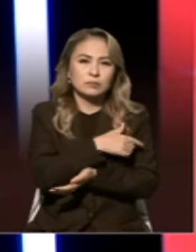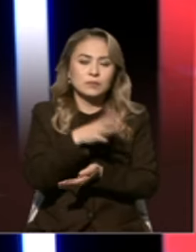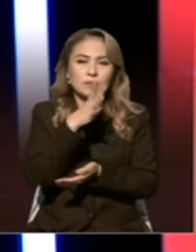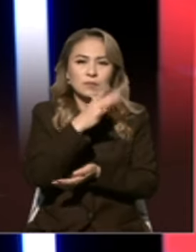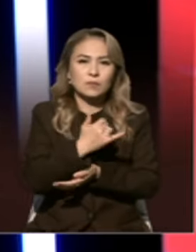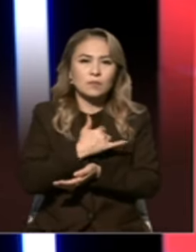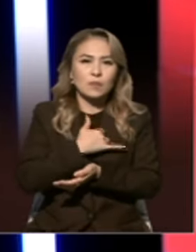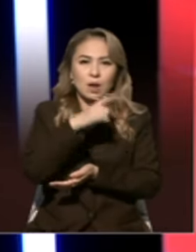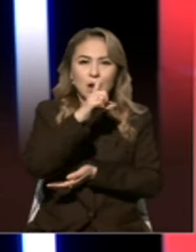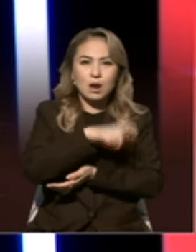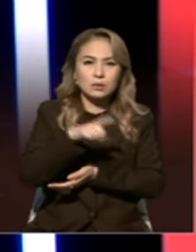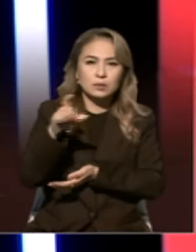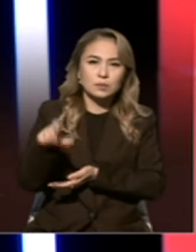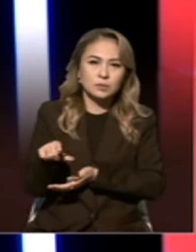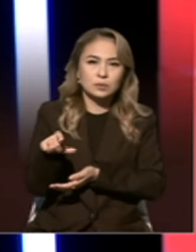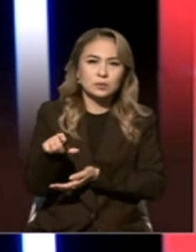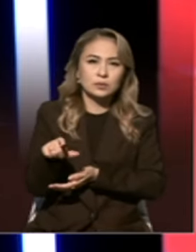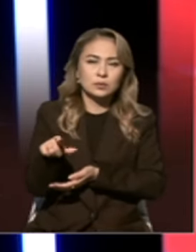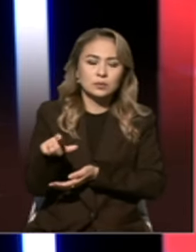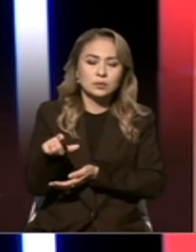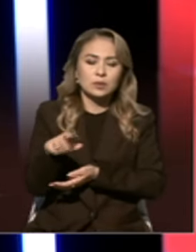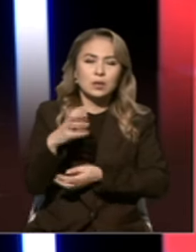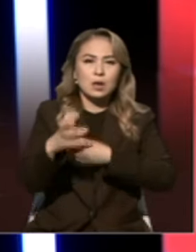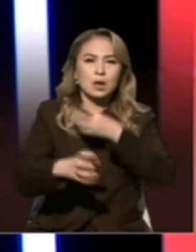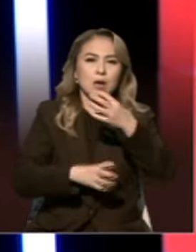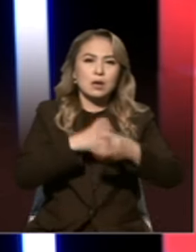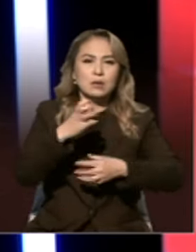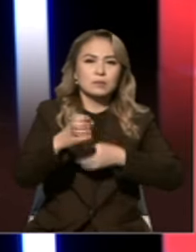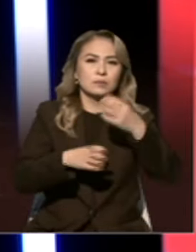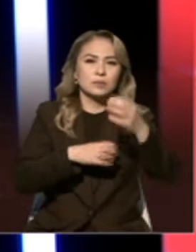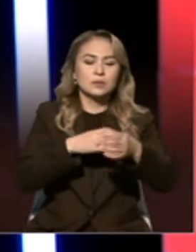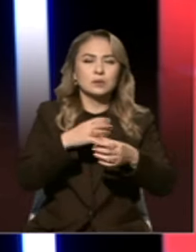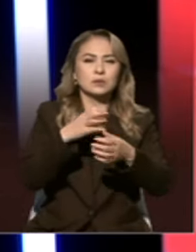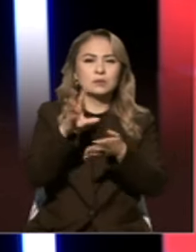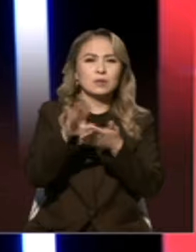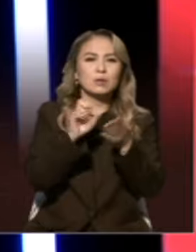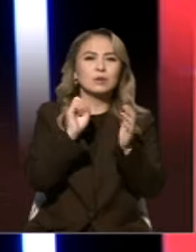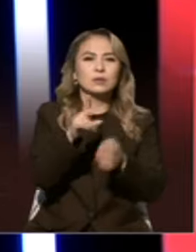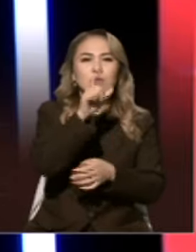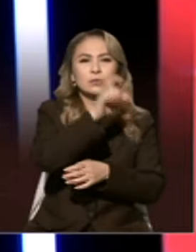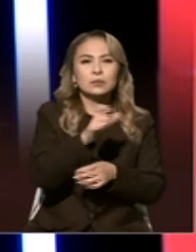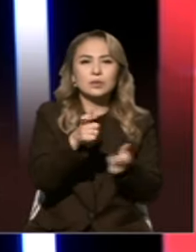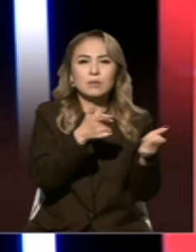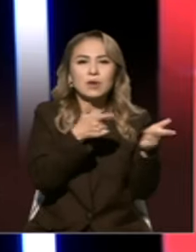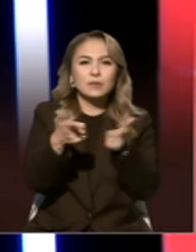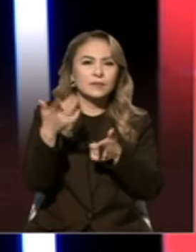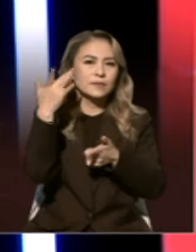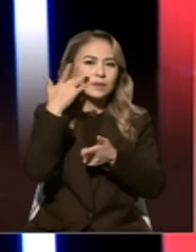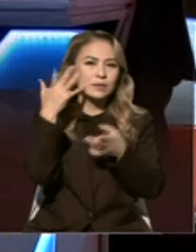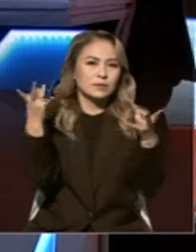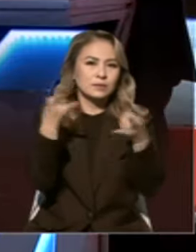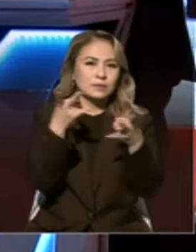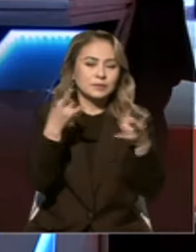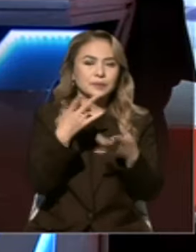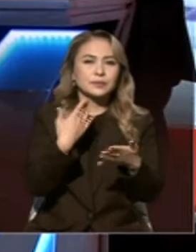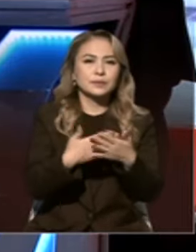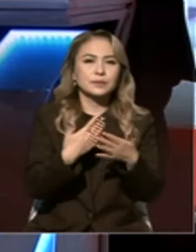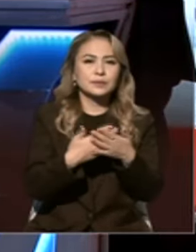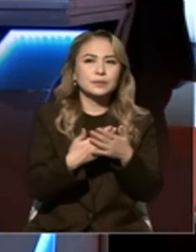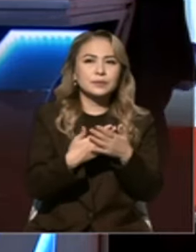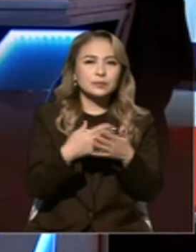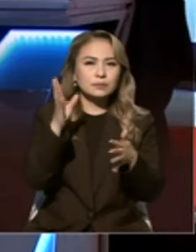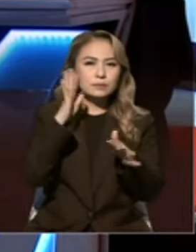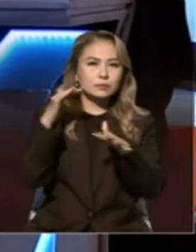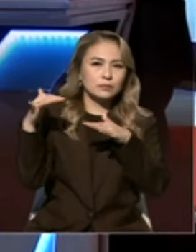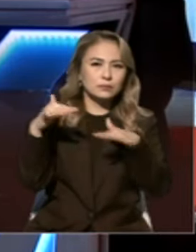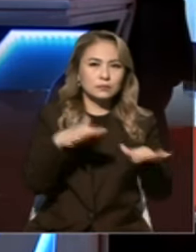шынымен де азаматтарымыздың осы мысалға мына әлемдік тәжірибені даярлығын қалай арттырамыз? Мына әлемдік тәжірибені алатын болсақ, мысалға кірген су оларды шығып